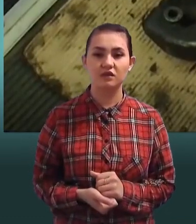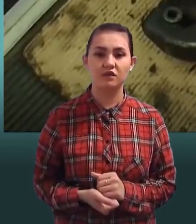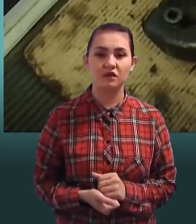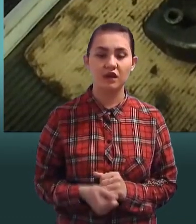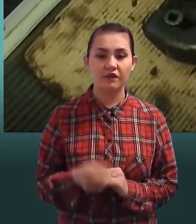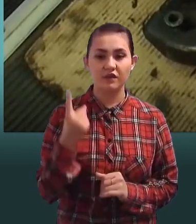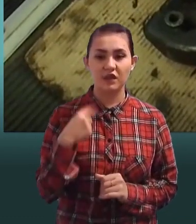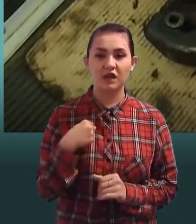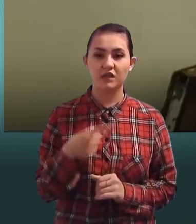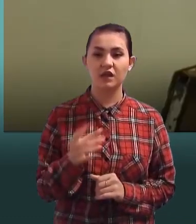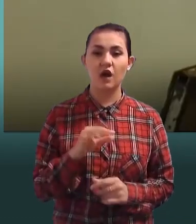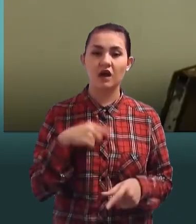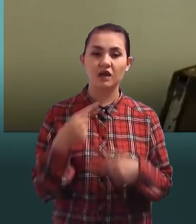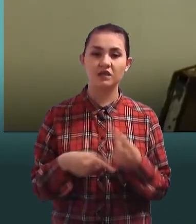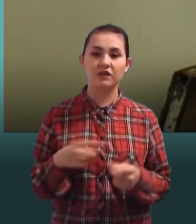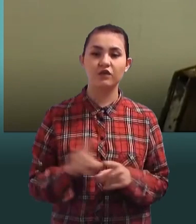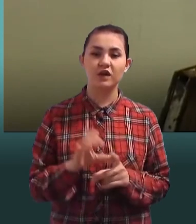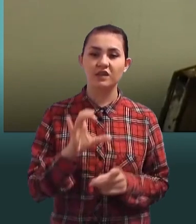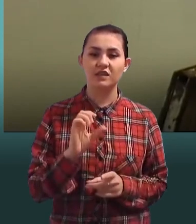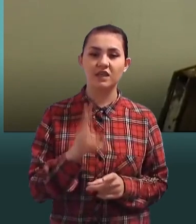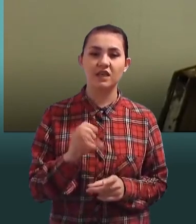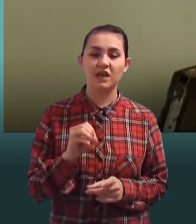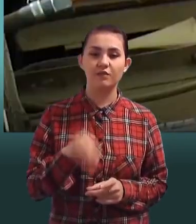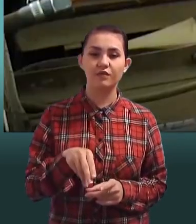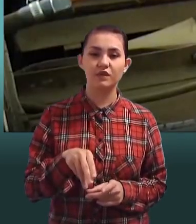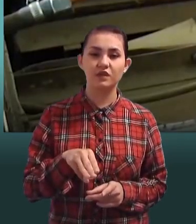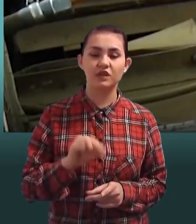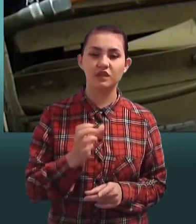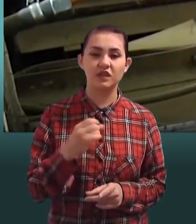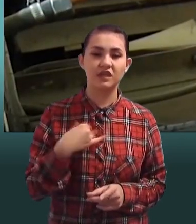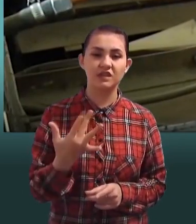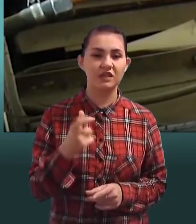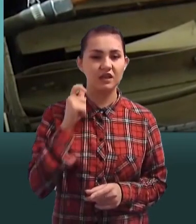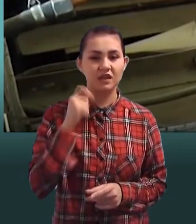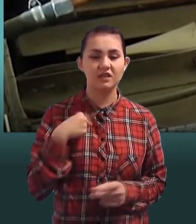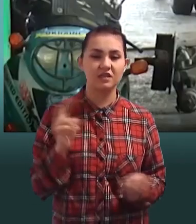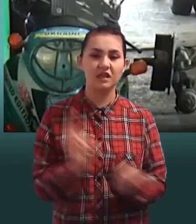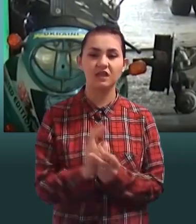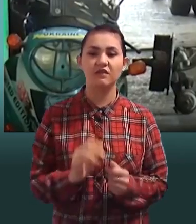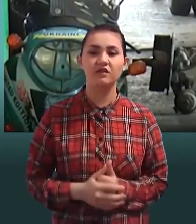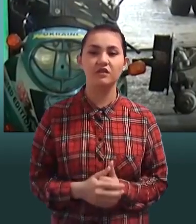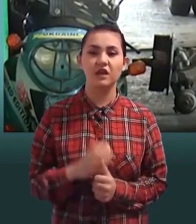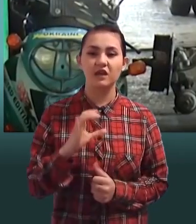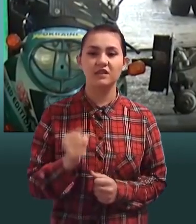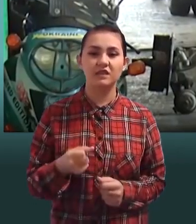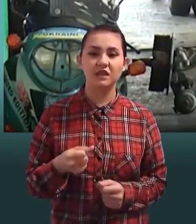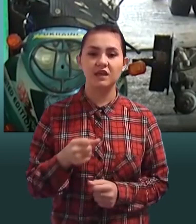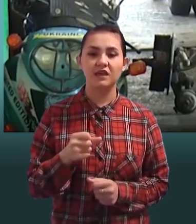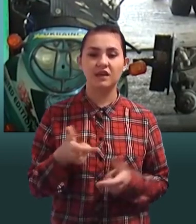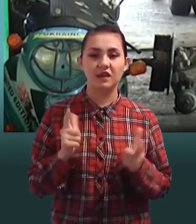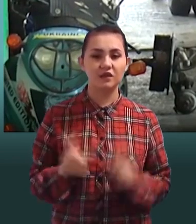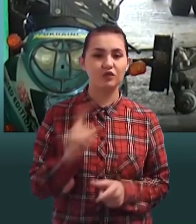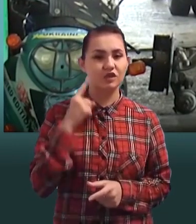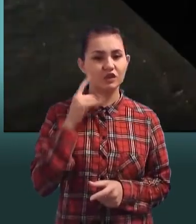этим разговорам отношусь очень скептически. Почему? Потому что я уже несколько лет сталкиваюсь с реакциями, которые слышу от